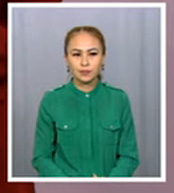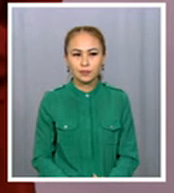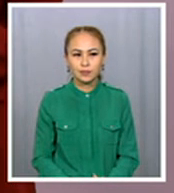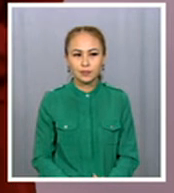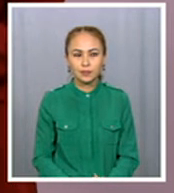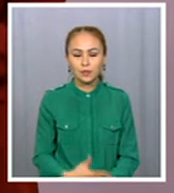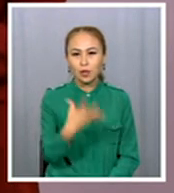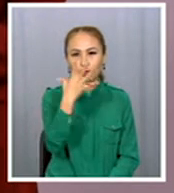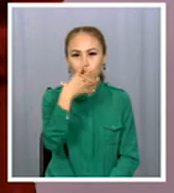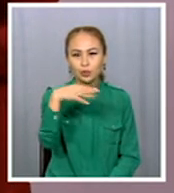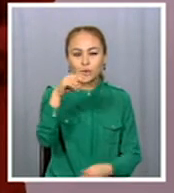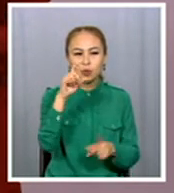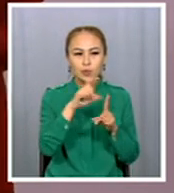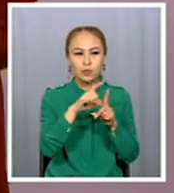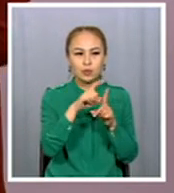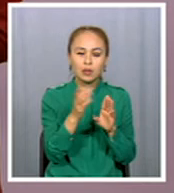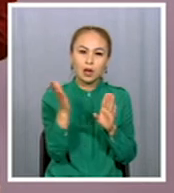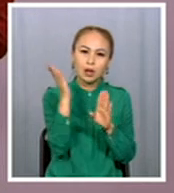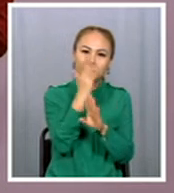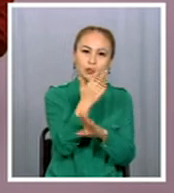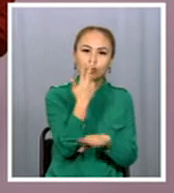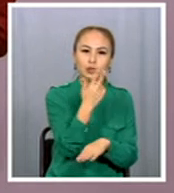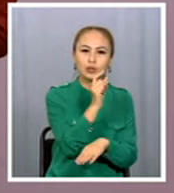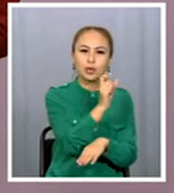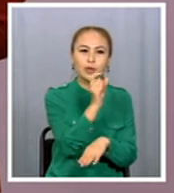Түлкі сөзінің алдынан үш әріпті,